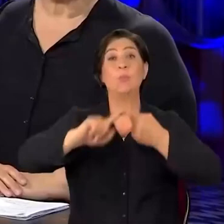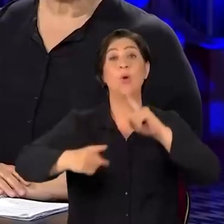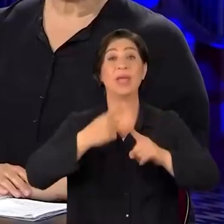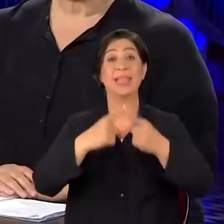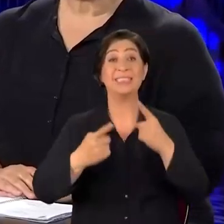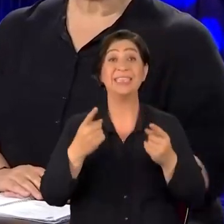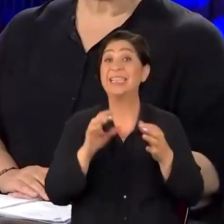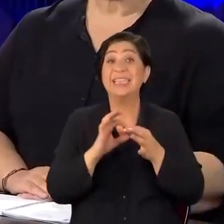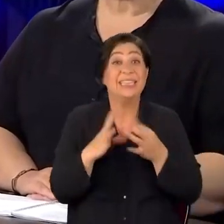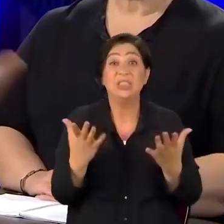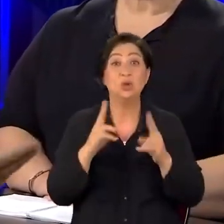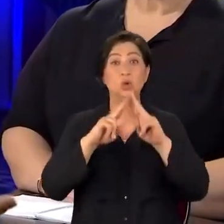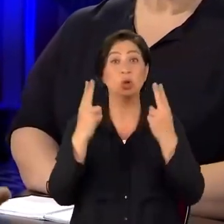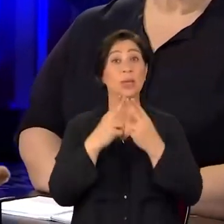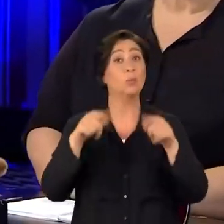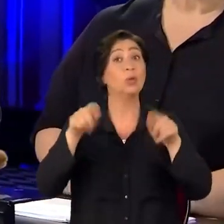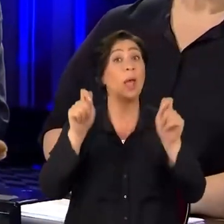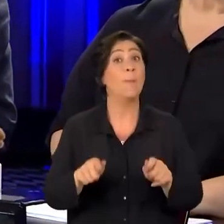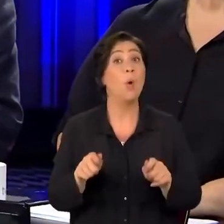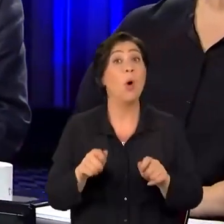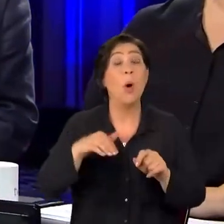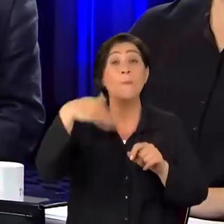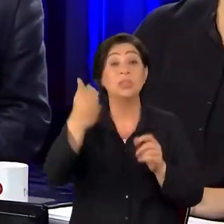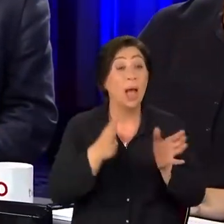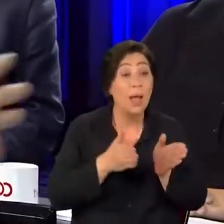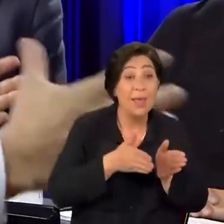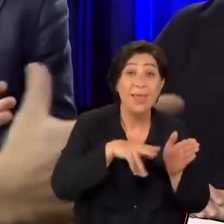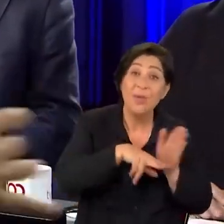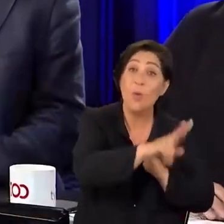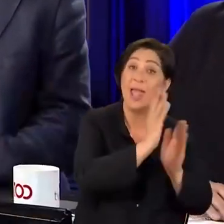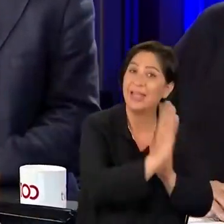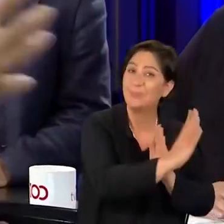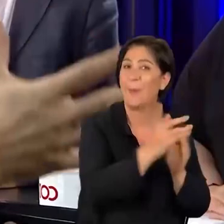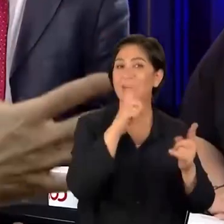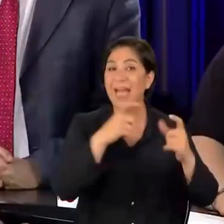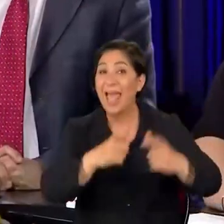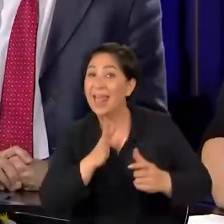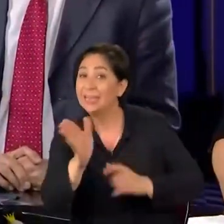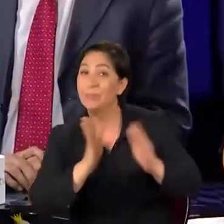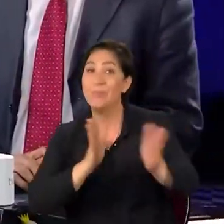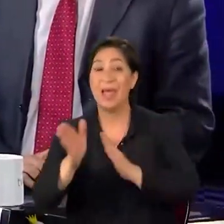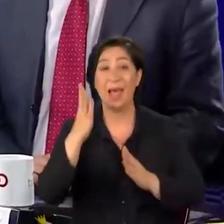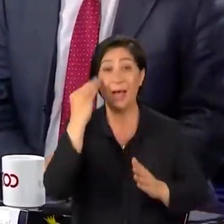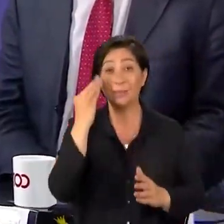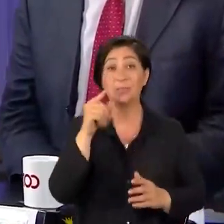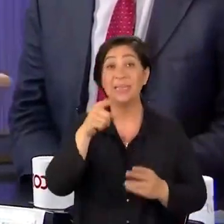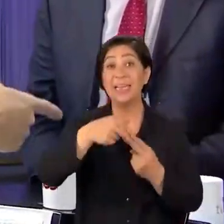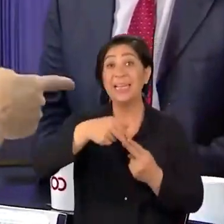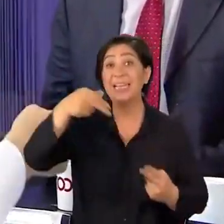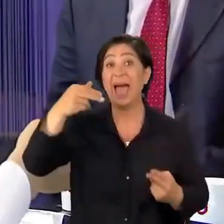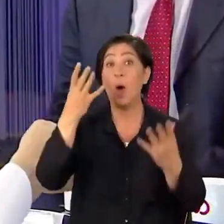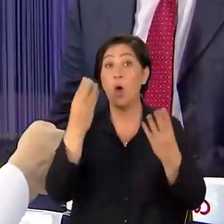ki siyasetçiler niçin o zaman dünyada bunu yaparlar? Yani başka alanlara da açılmak, başka yerlere de gitmek açısından. Bu